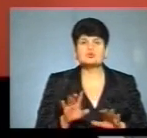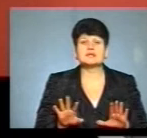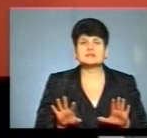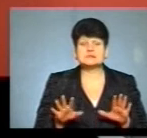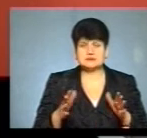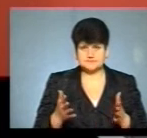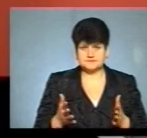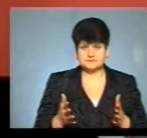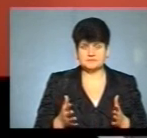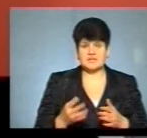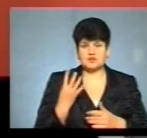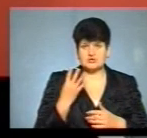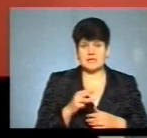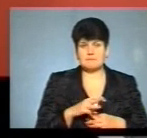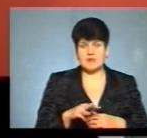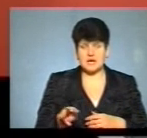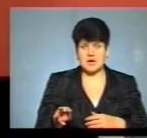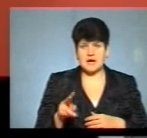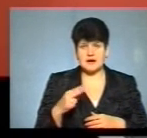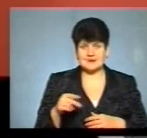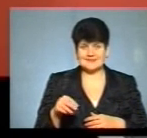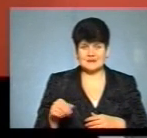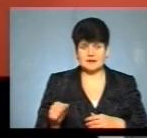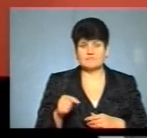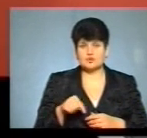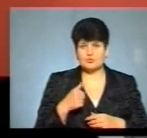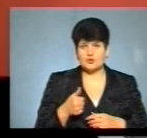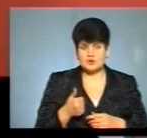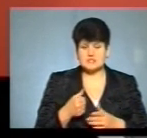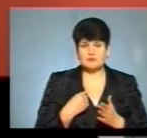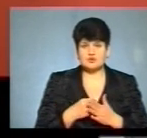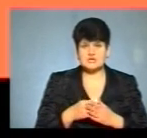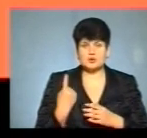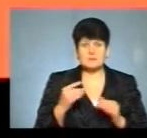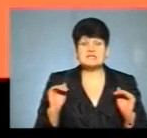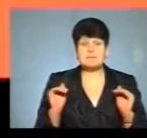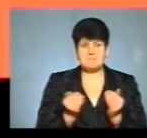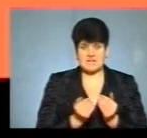склалося, що майже на 4 мільярди цього року бюджет області менший.